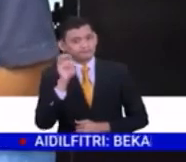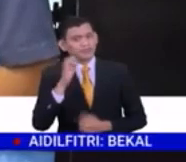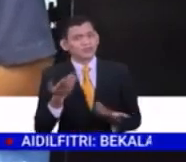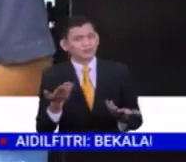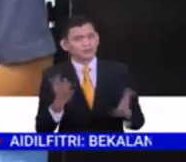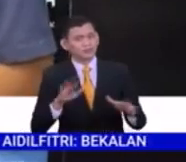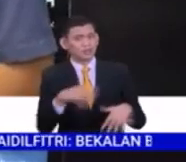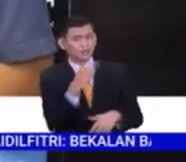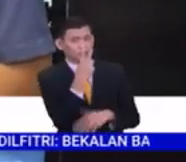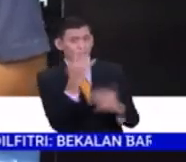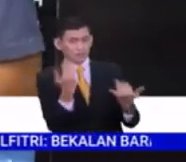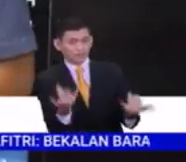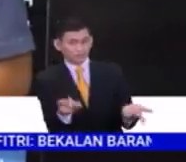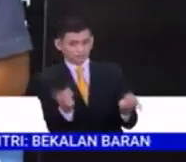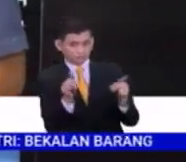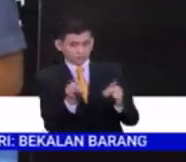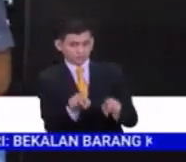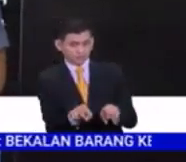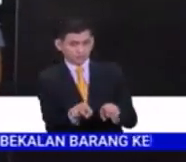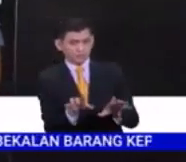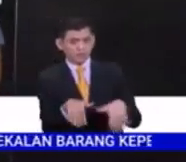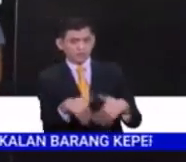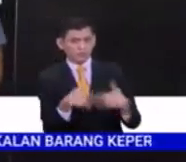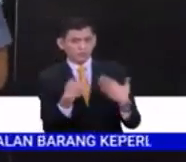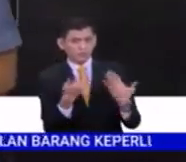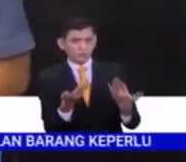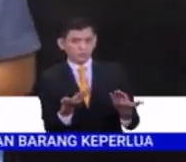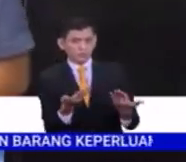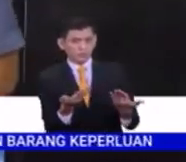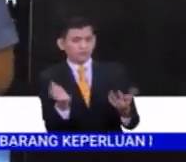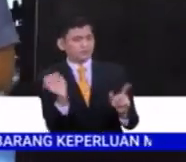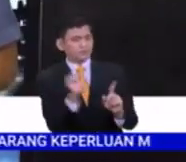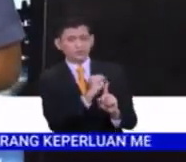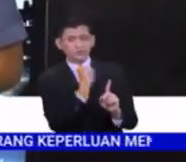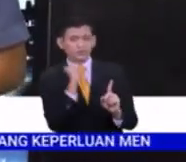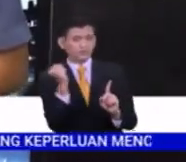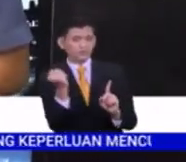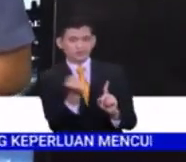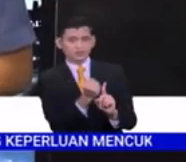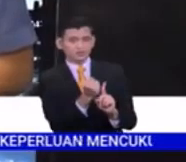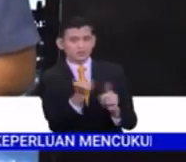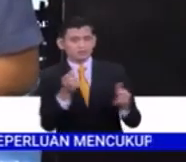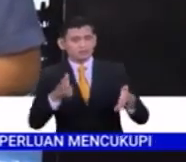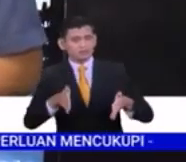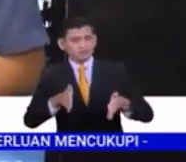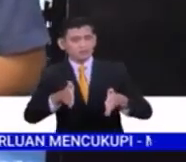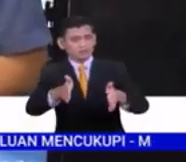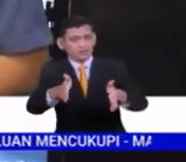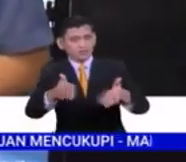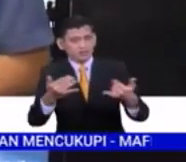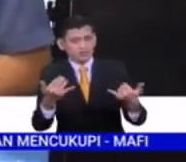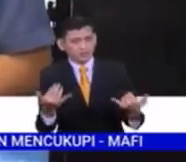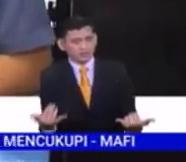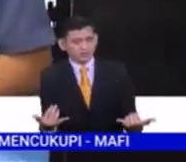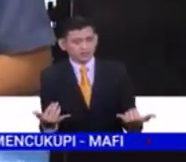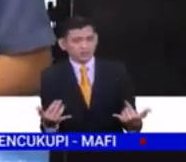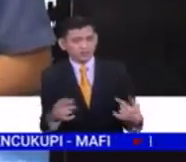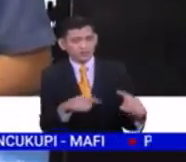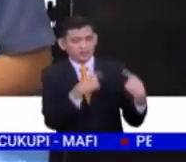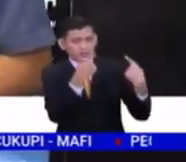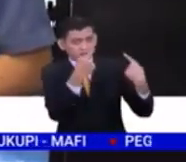semasa Bagaimana pola Bagaimana pola pergerakan aliran trafik as sejak